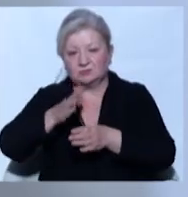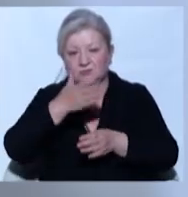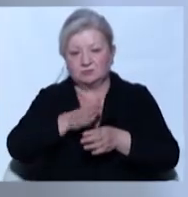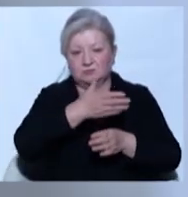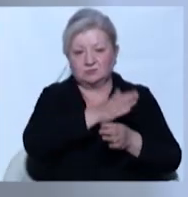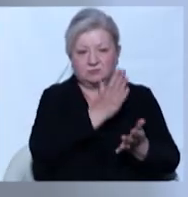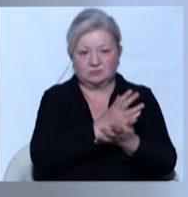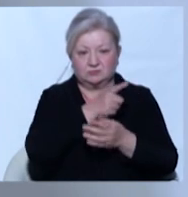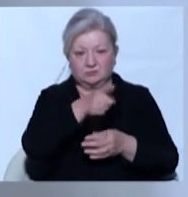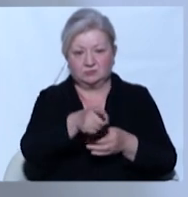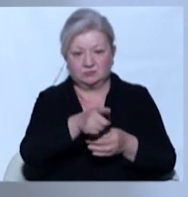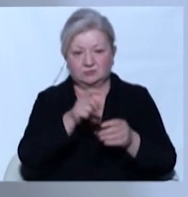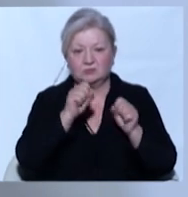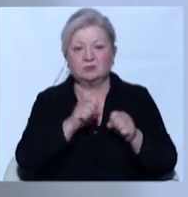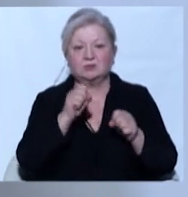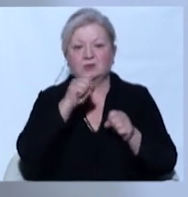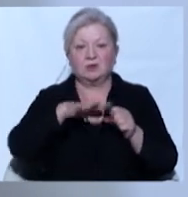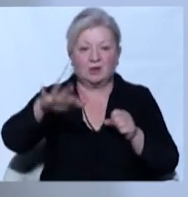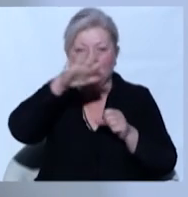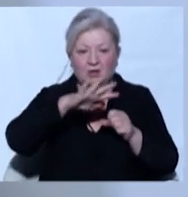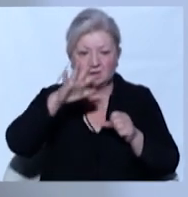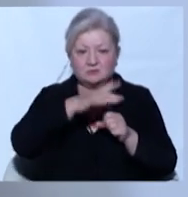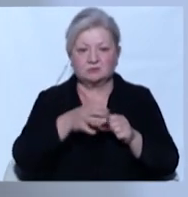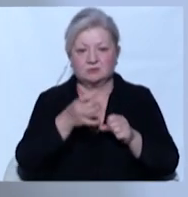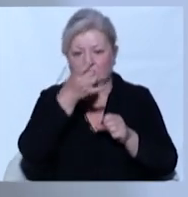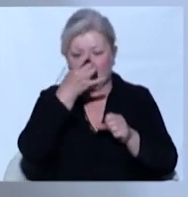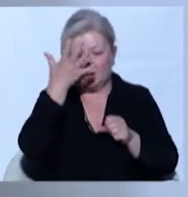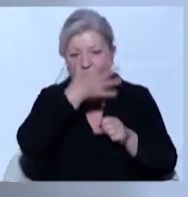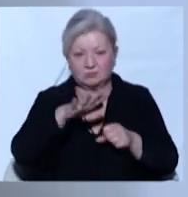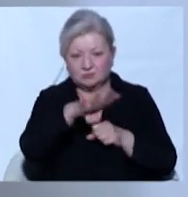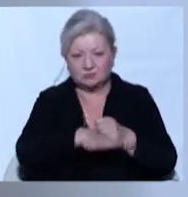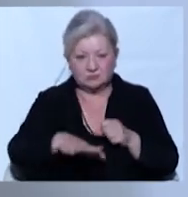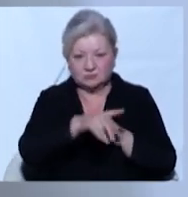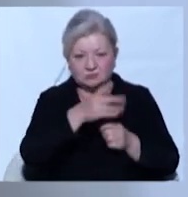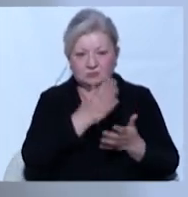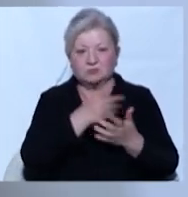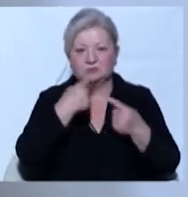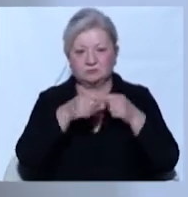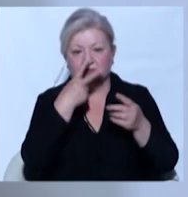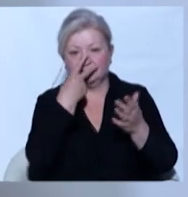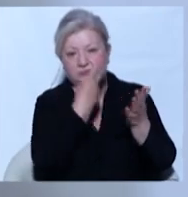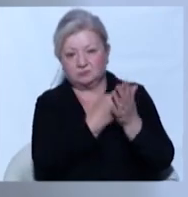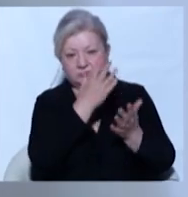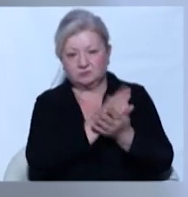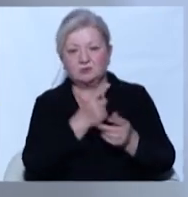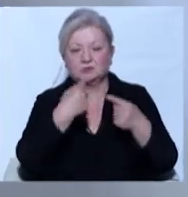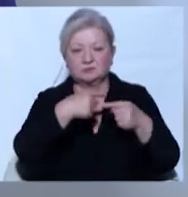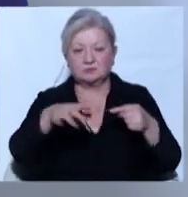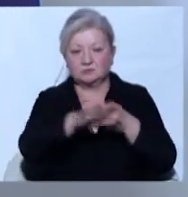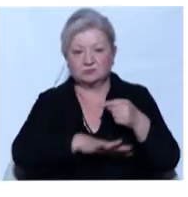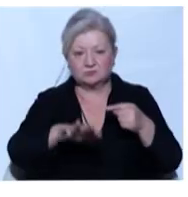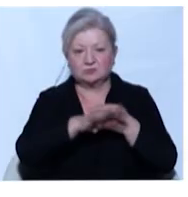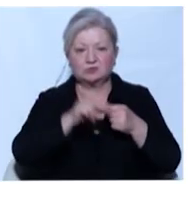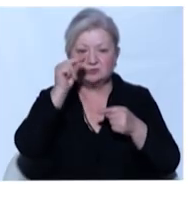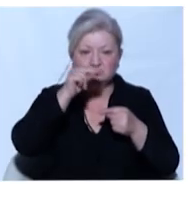აქ არ შეიძლება არ გამოვყოთ აზიის რეგიონი, მათ შორის აფრიკის რეგიონი, ისე სხვაგვარად ხედავთ, რომ დანარჩენი ტერიტორიები